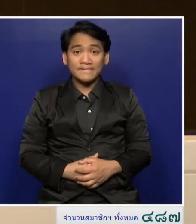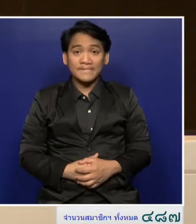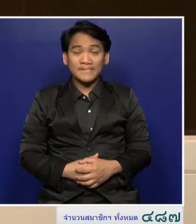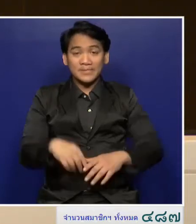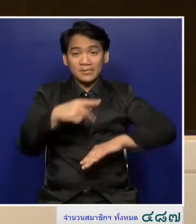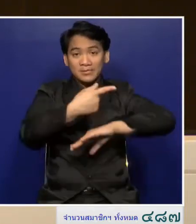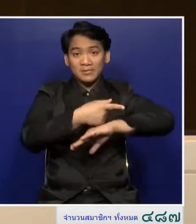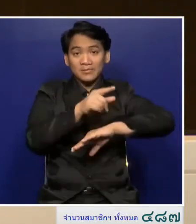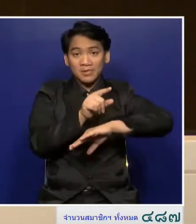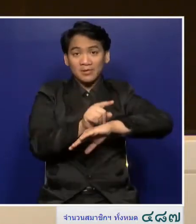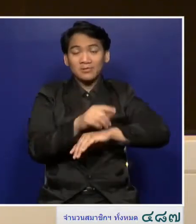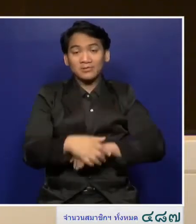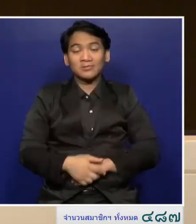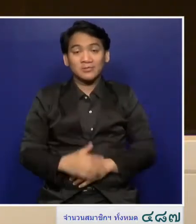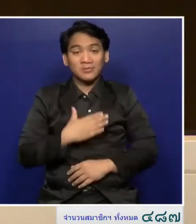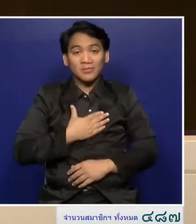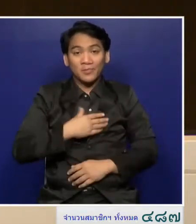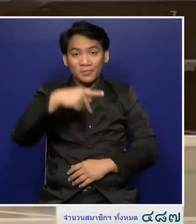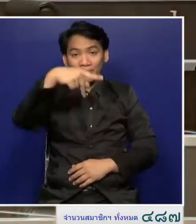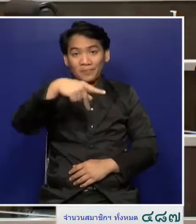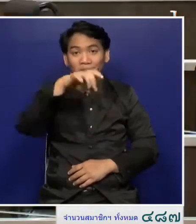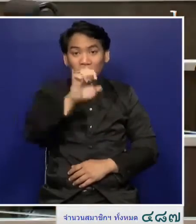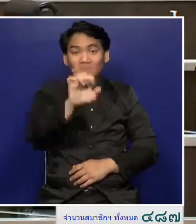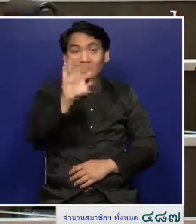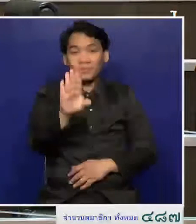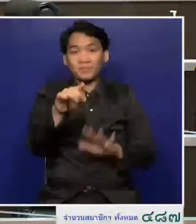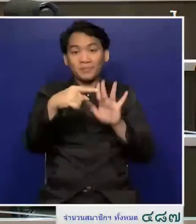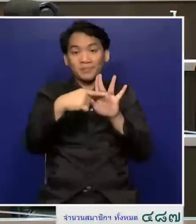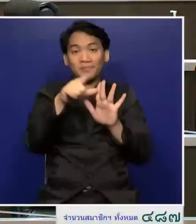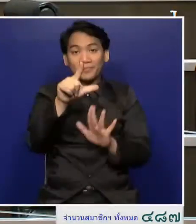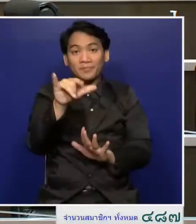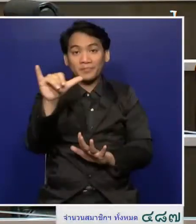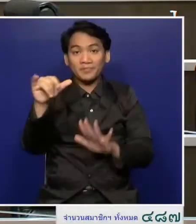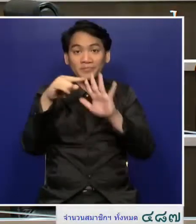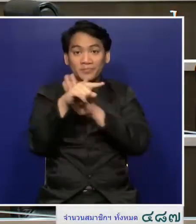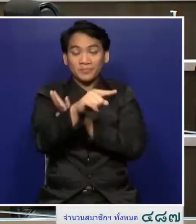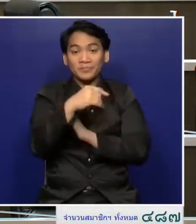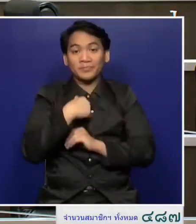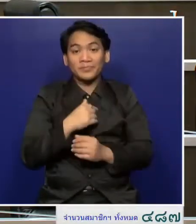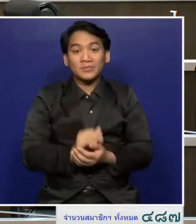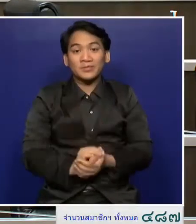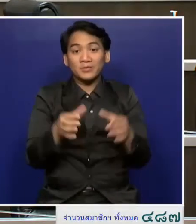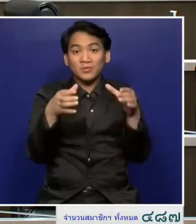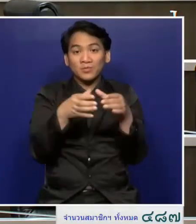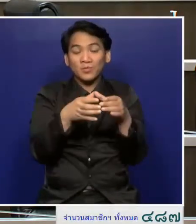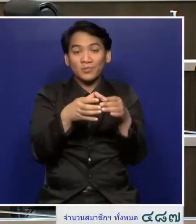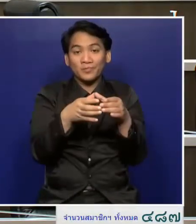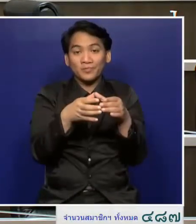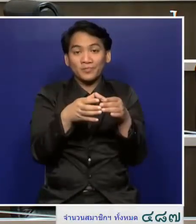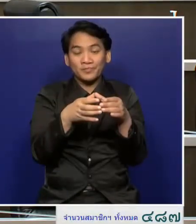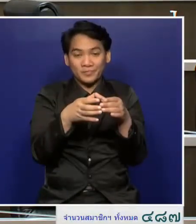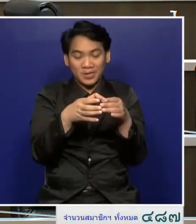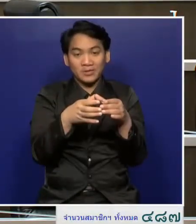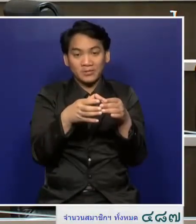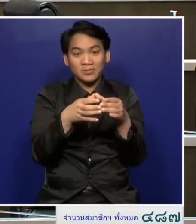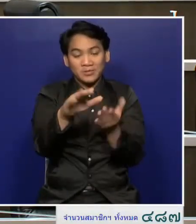สภาที่ขอรบ ก็ผม นายพี่บูรณรชกิประการสมาชิสภาผแทน ลาสดอนพักภูมใจไย สตูนเข